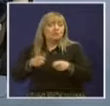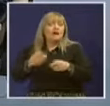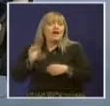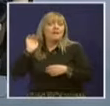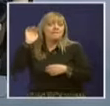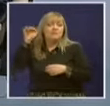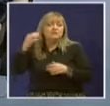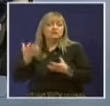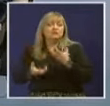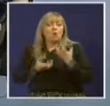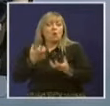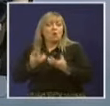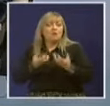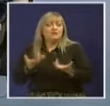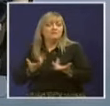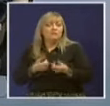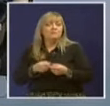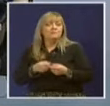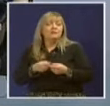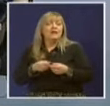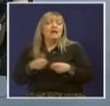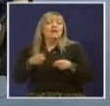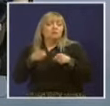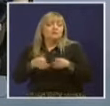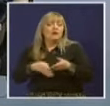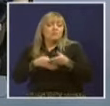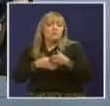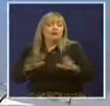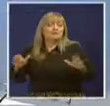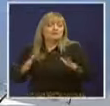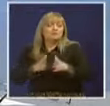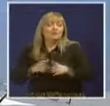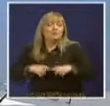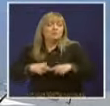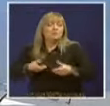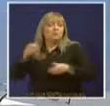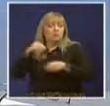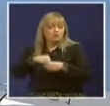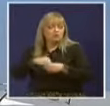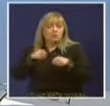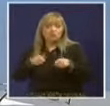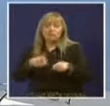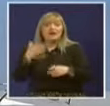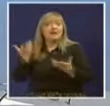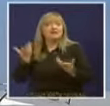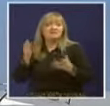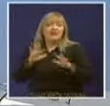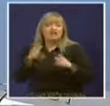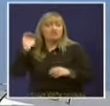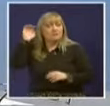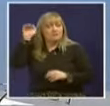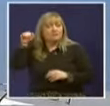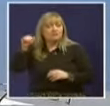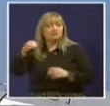можем да го наречем, с цел, които помагат по някакъв начин да намалим боклуците си. Това дали ще са бъдещето гориво, значи